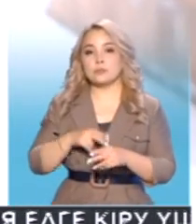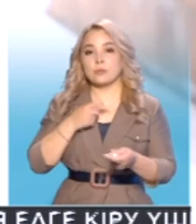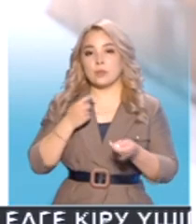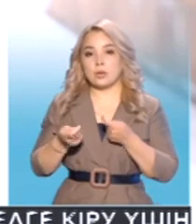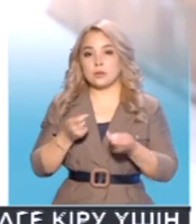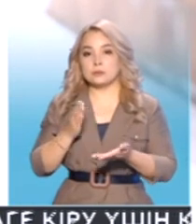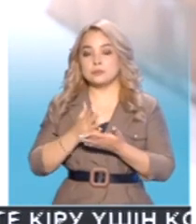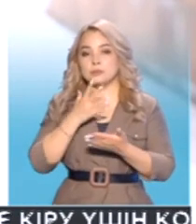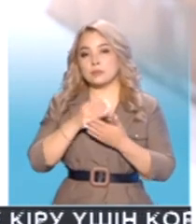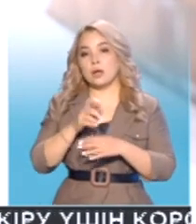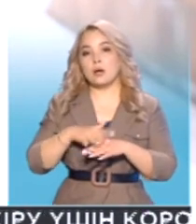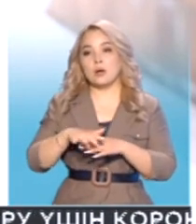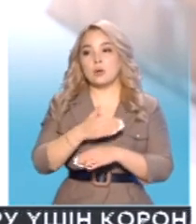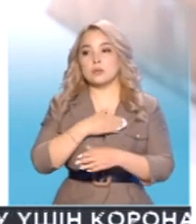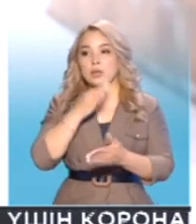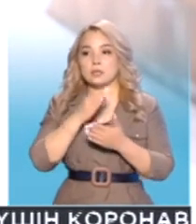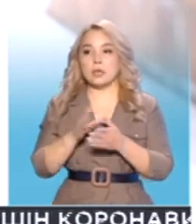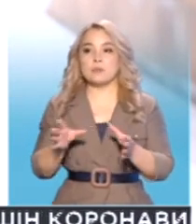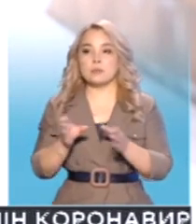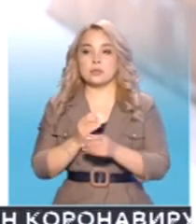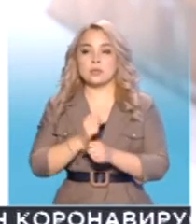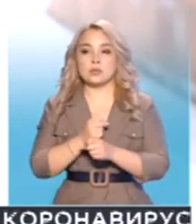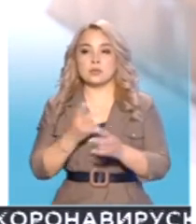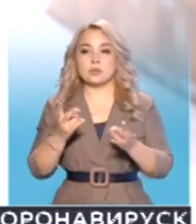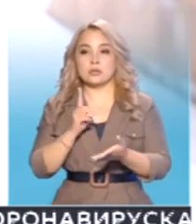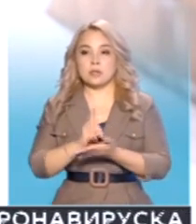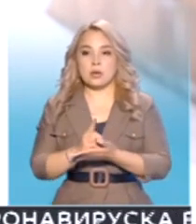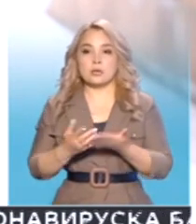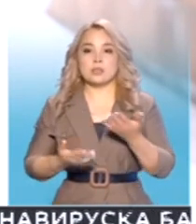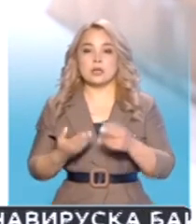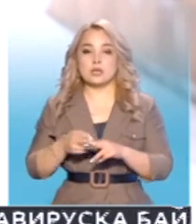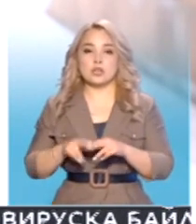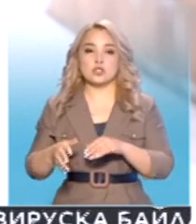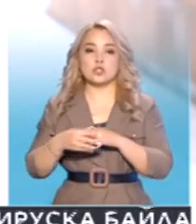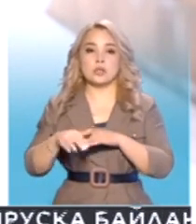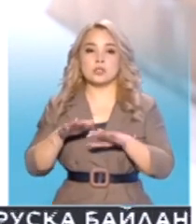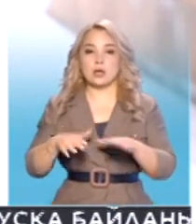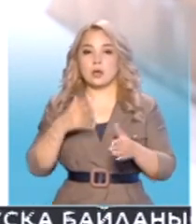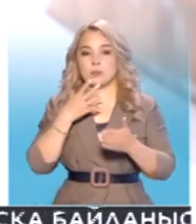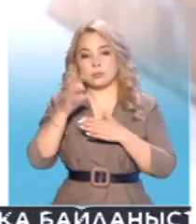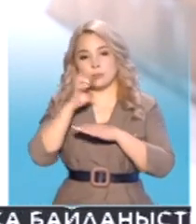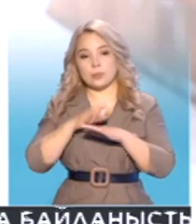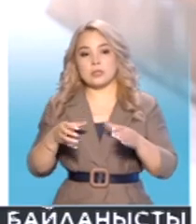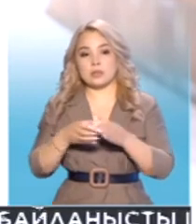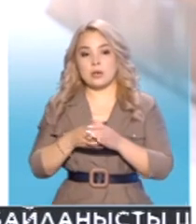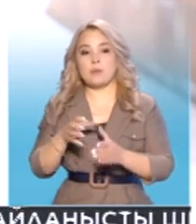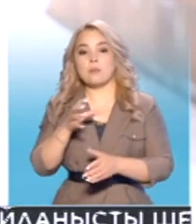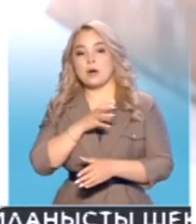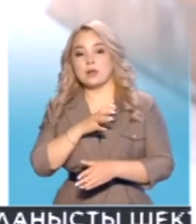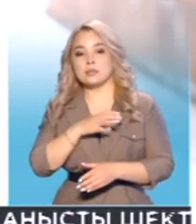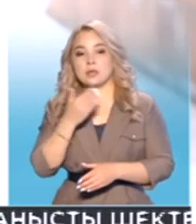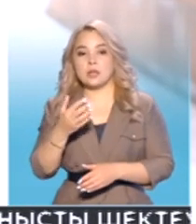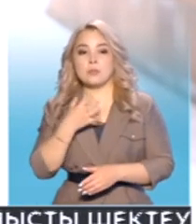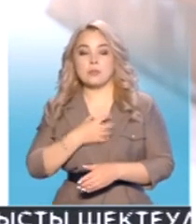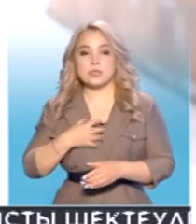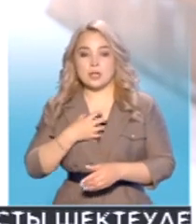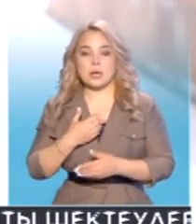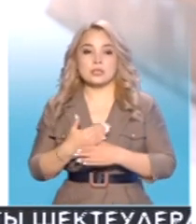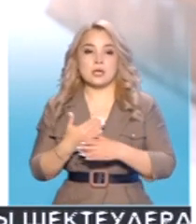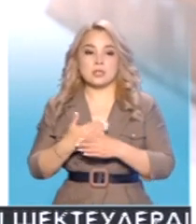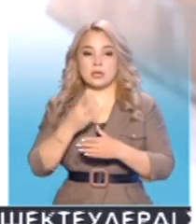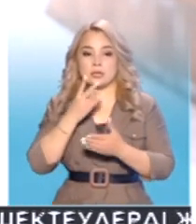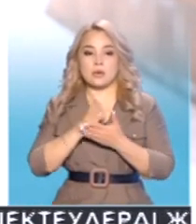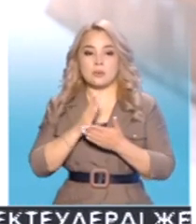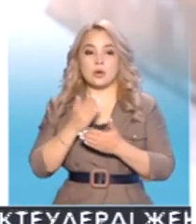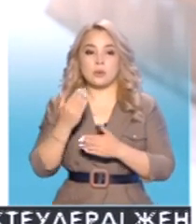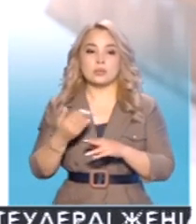үшін халықтың қолында бір нәрсе болу керек. Ал жер бұл мемлекеттіліктің, байлықтың негізгі тірегі.